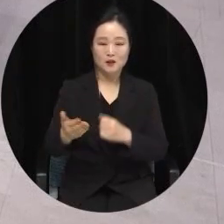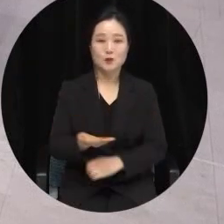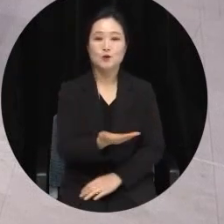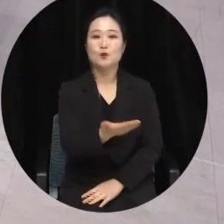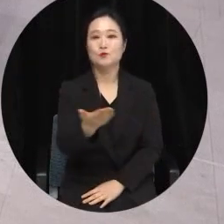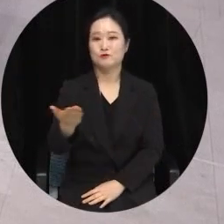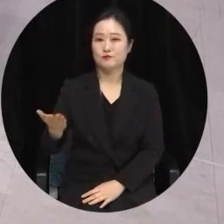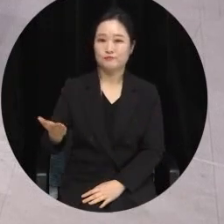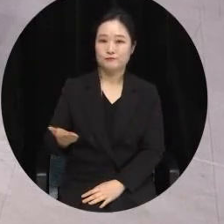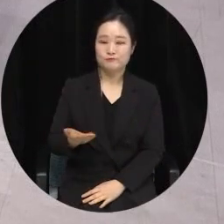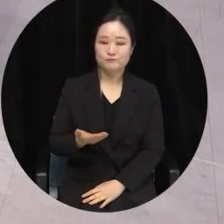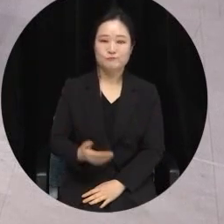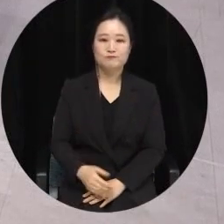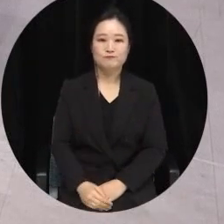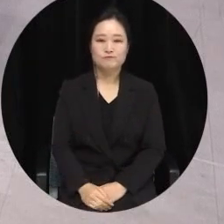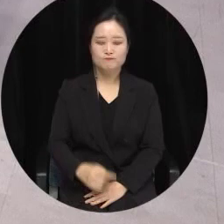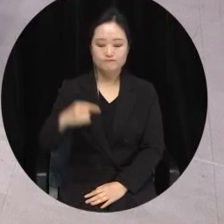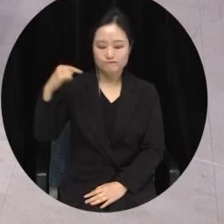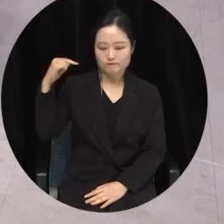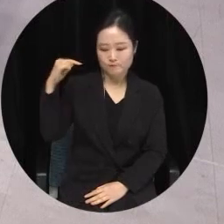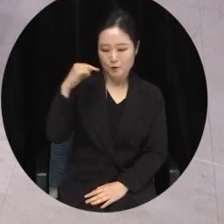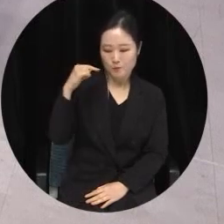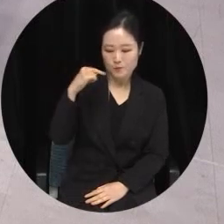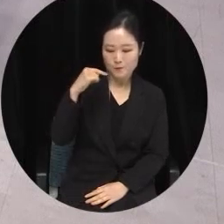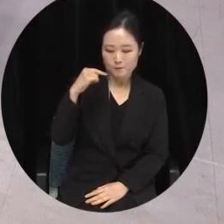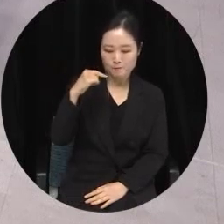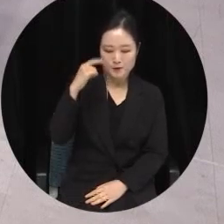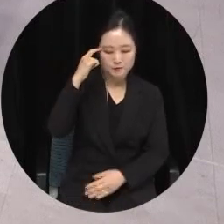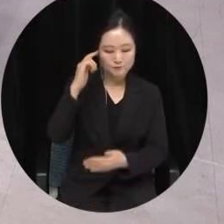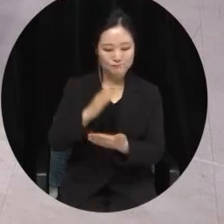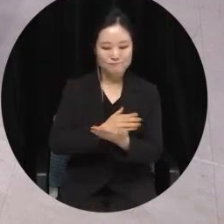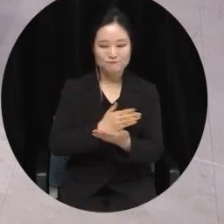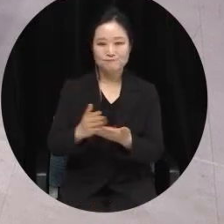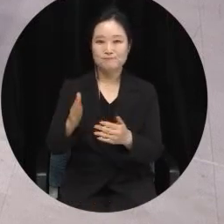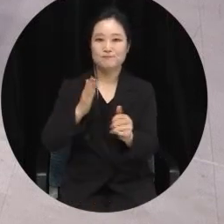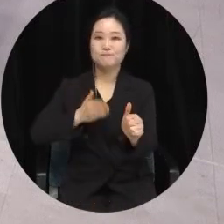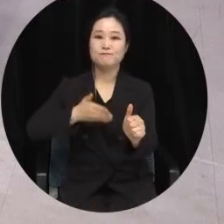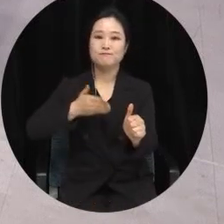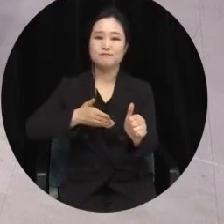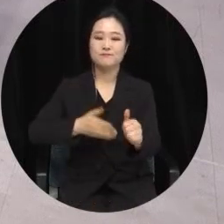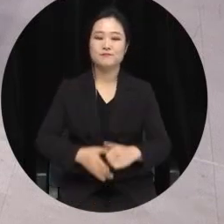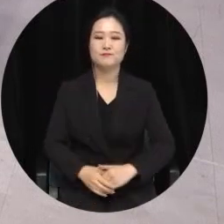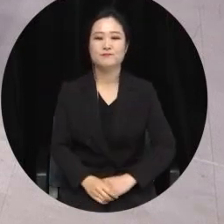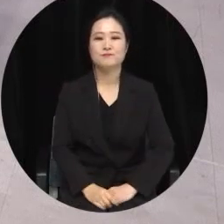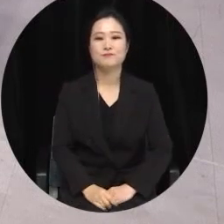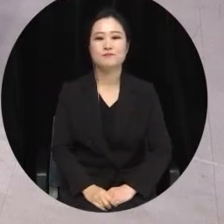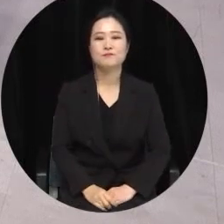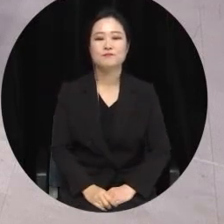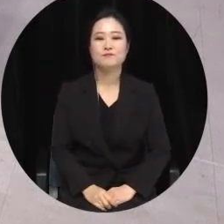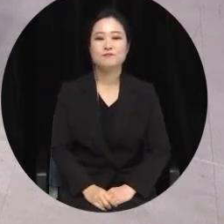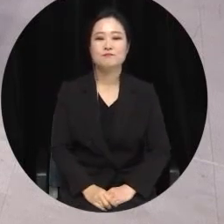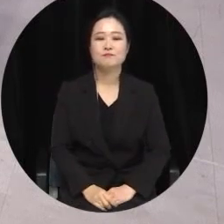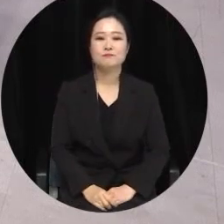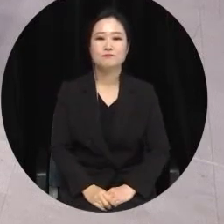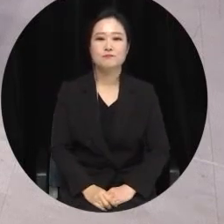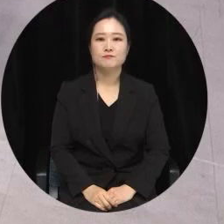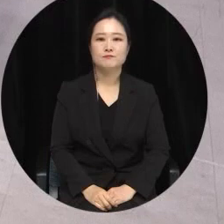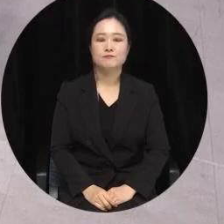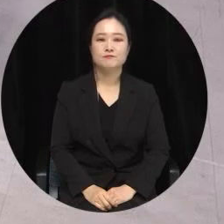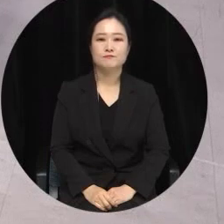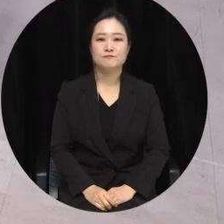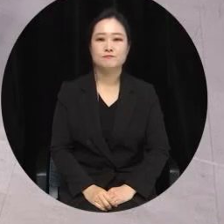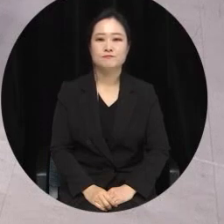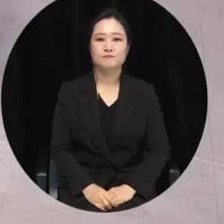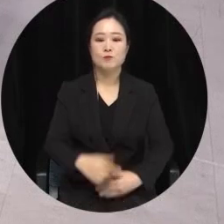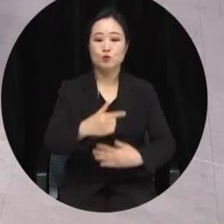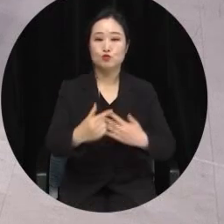여러분께서는 보다 엄격한 시선으로 함께 해주시길 바랍니다. 그럼 진행